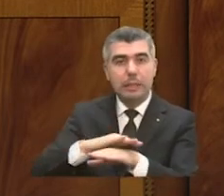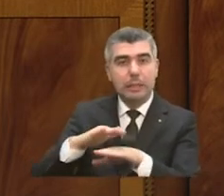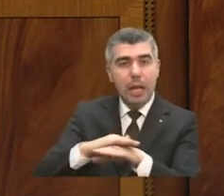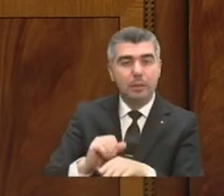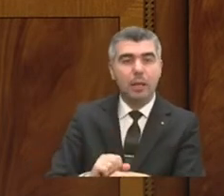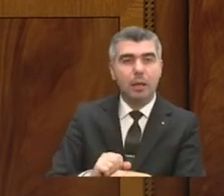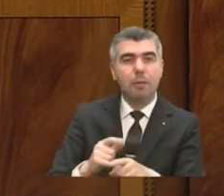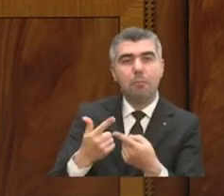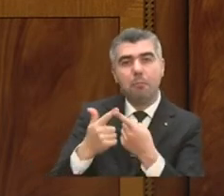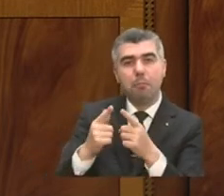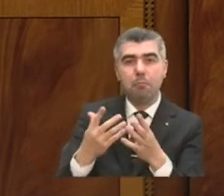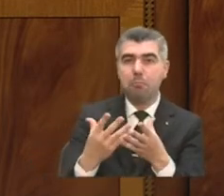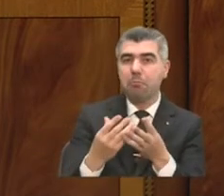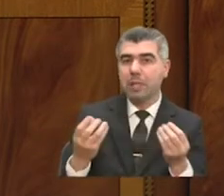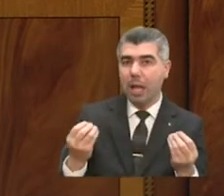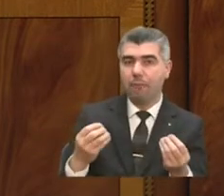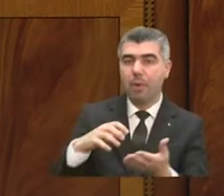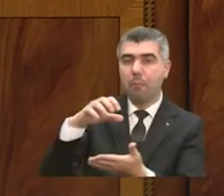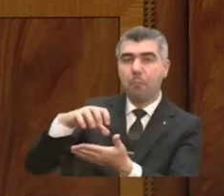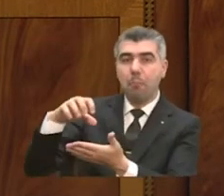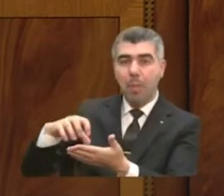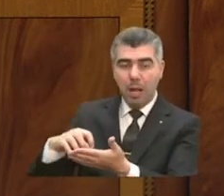posons des questions.